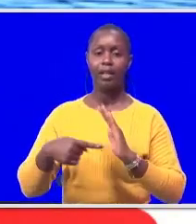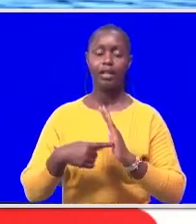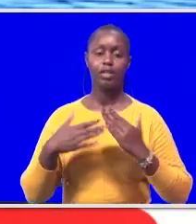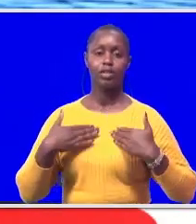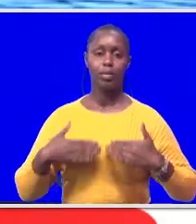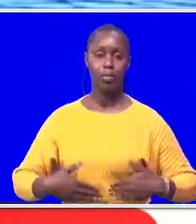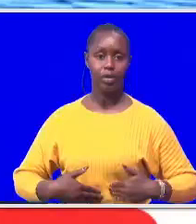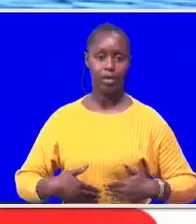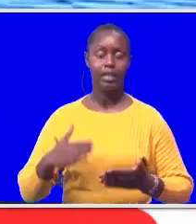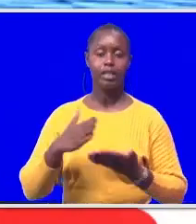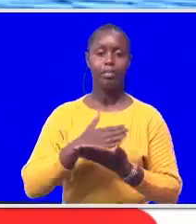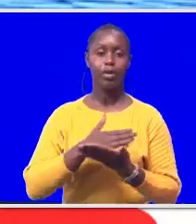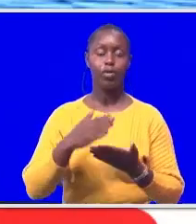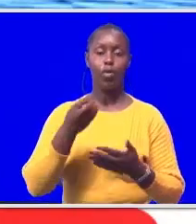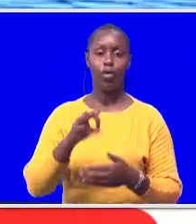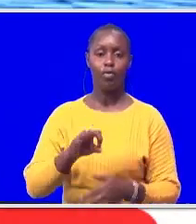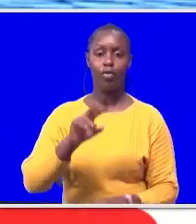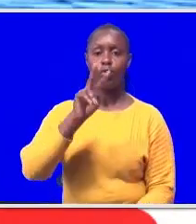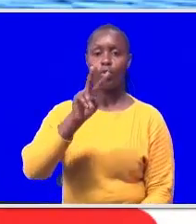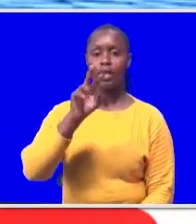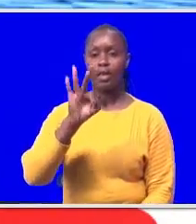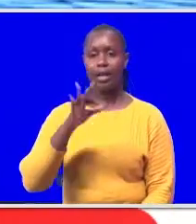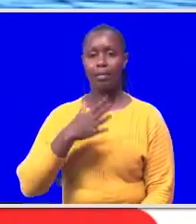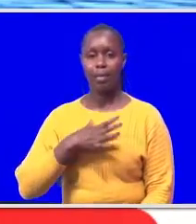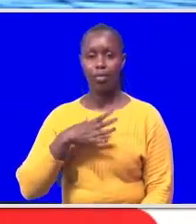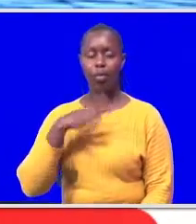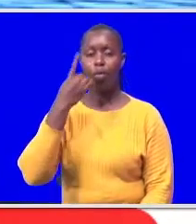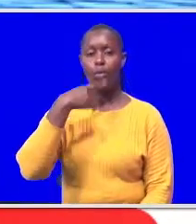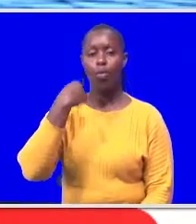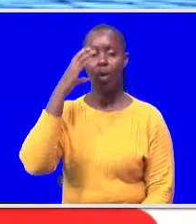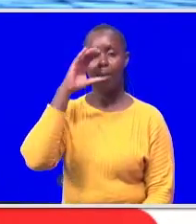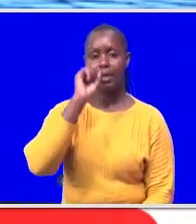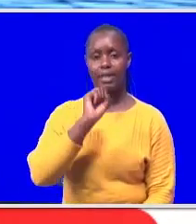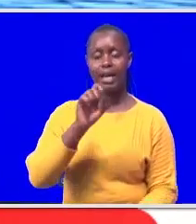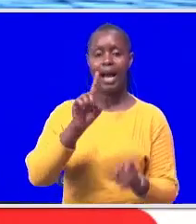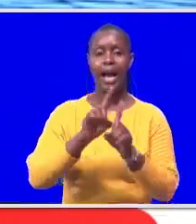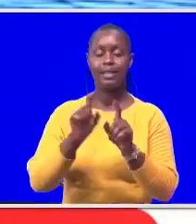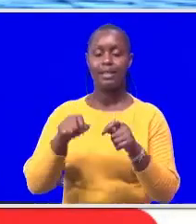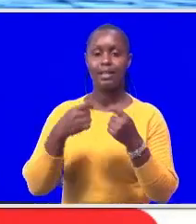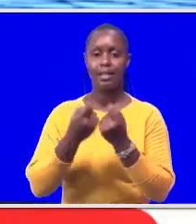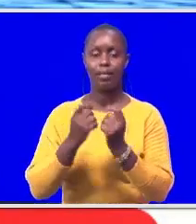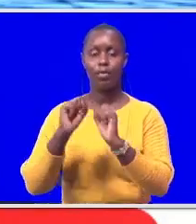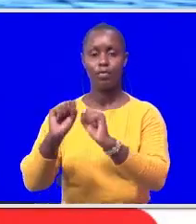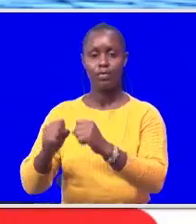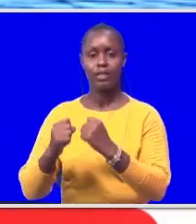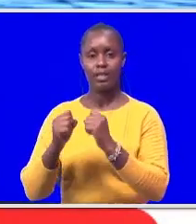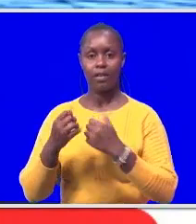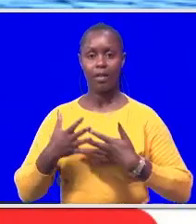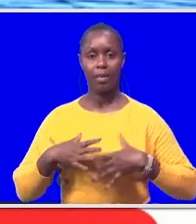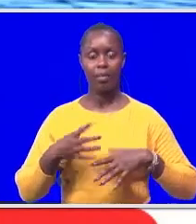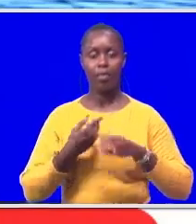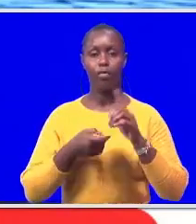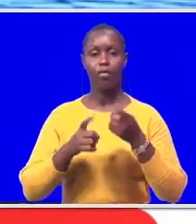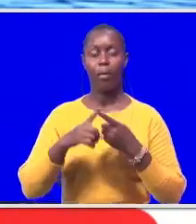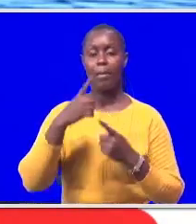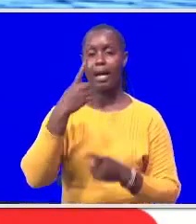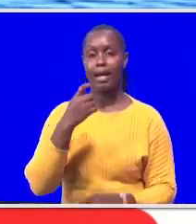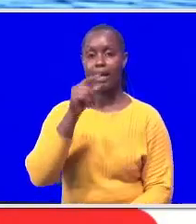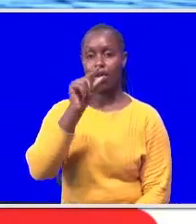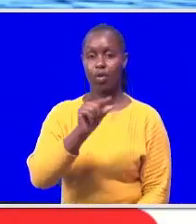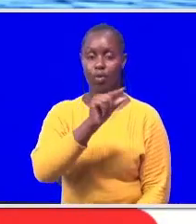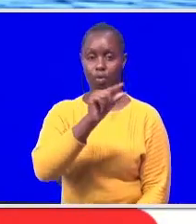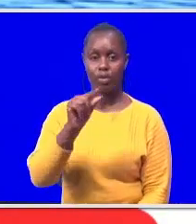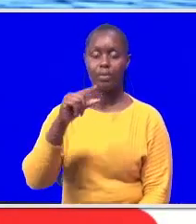watu 23 waliotoweka, huku timu za uokoaji kutoka Msalaba Mwekundu kaunti ya Garissa na Tana